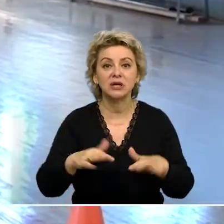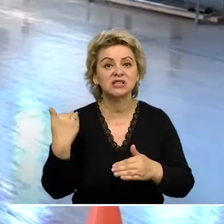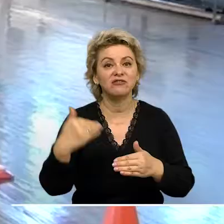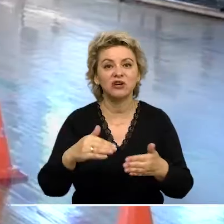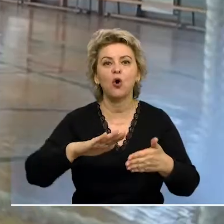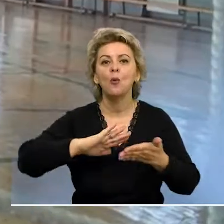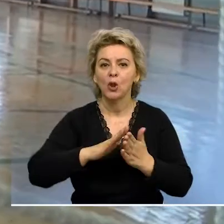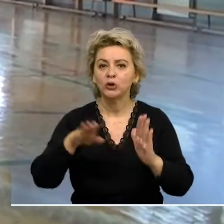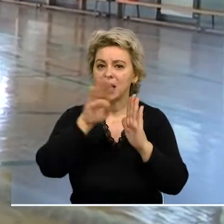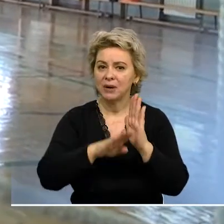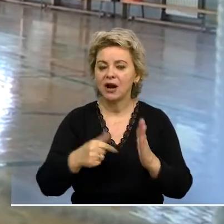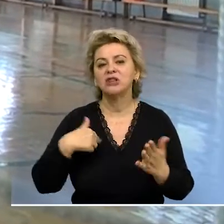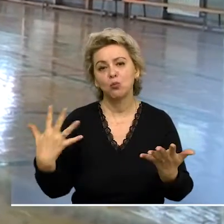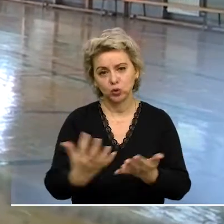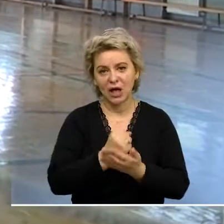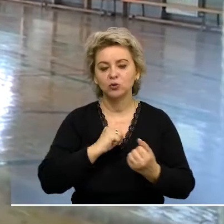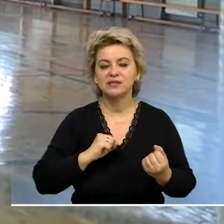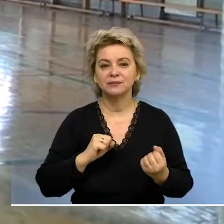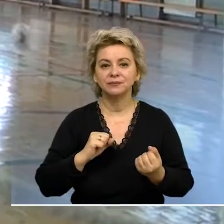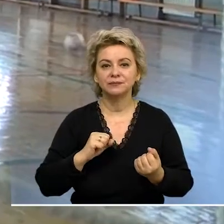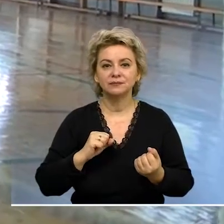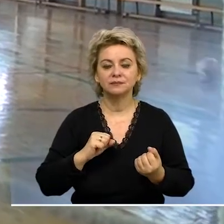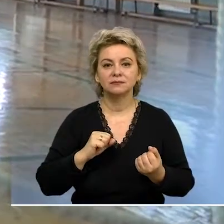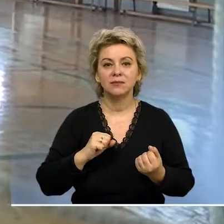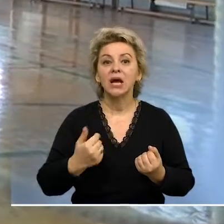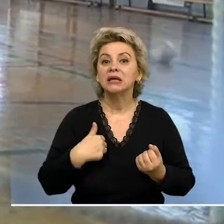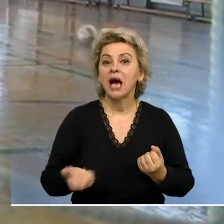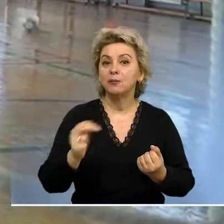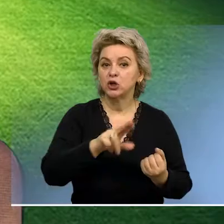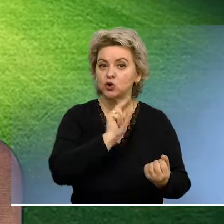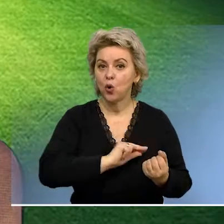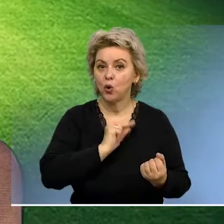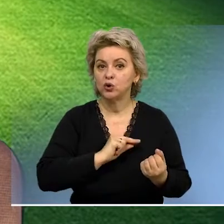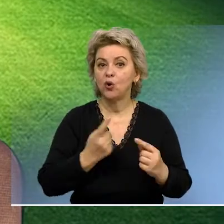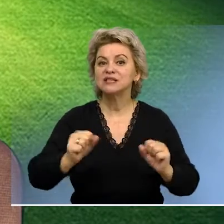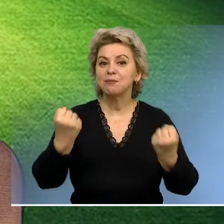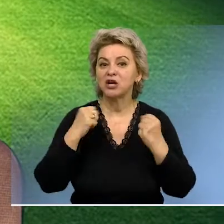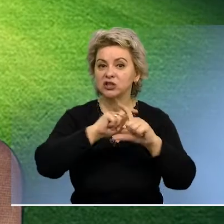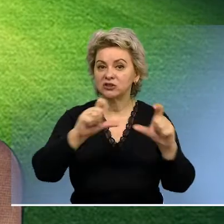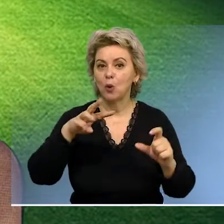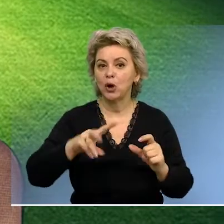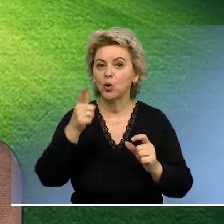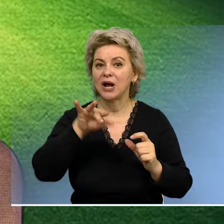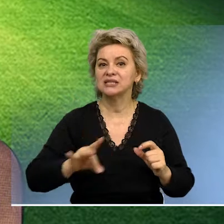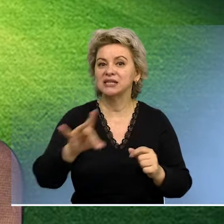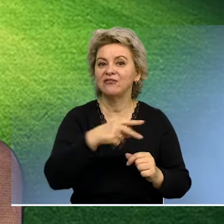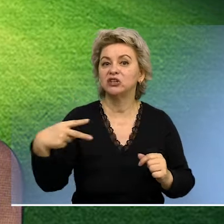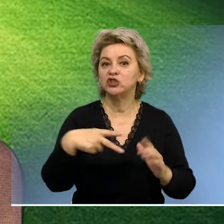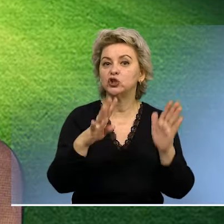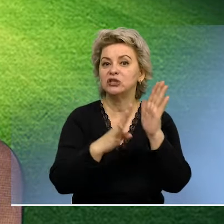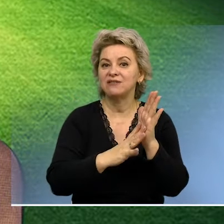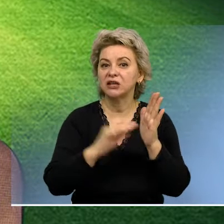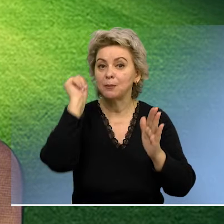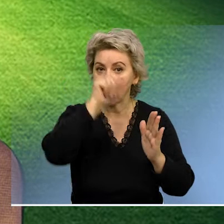интервью, пришлось искать лазейку в его плотном графике. И нам это удалось. Я пришел работать в спортивную школу